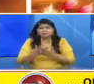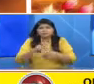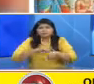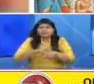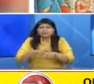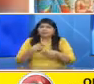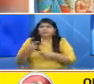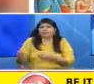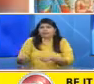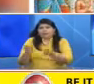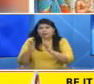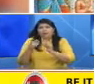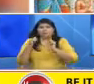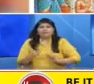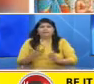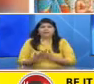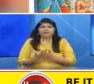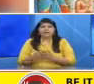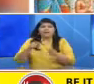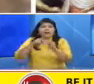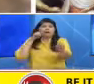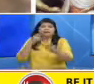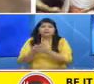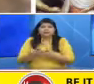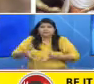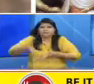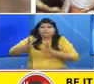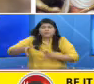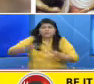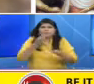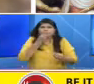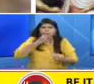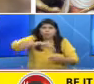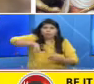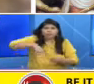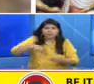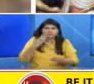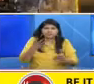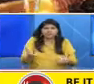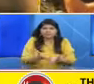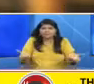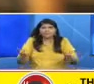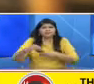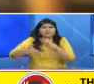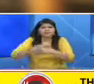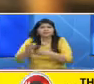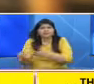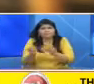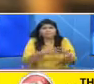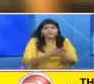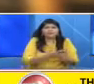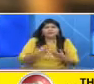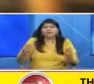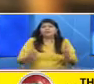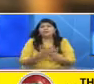लेना, कभी चट्टान उठाने का, कभी भोजन के पत्थर उठाने का काम, यानी हर चीज में एक नयापन सा